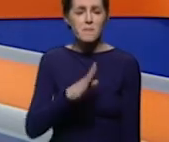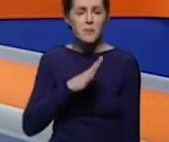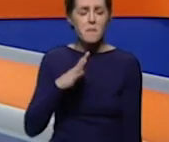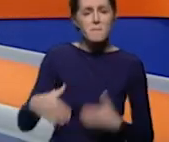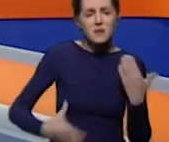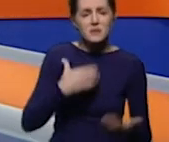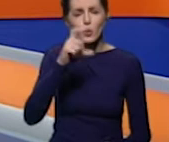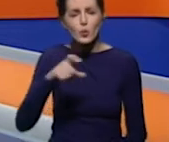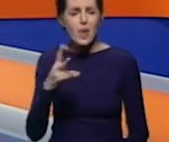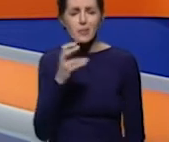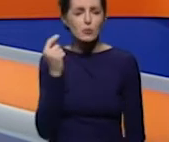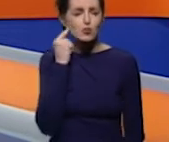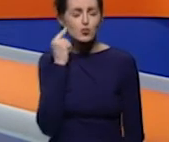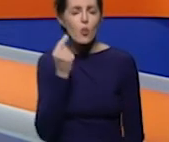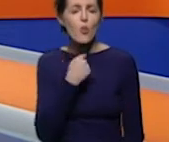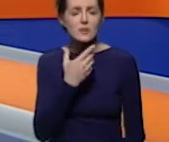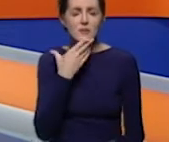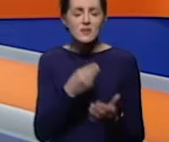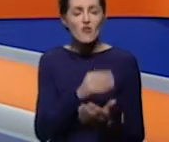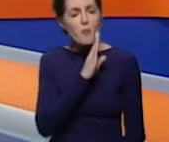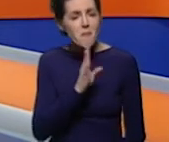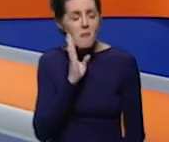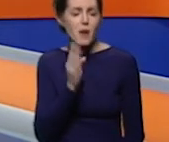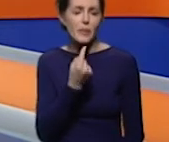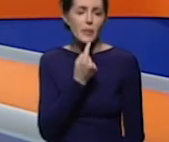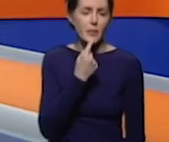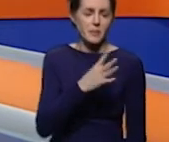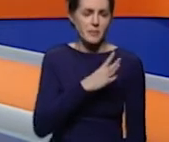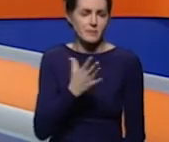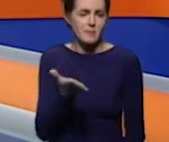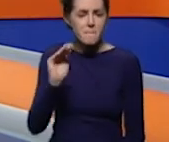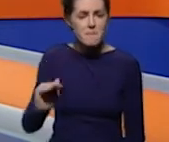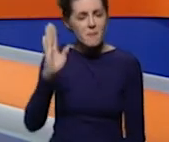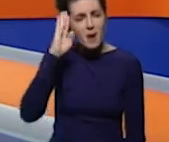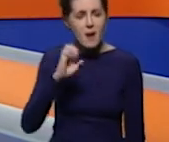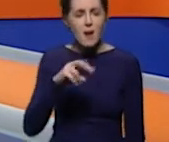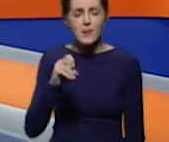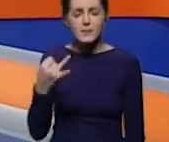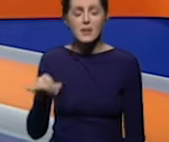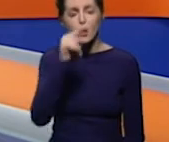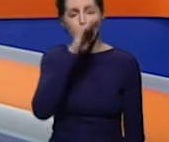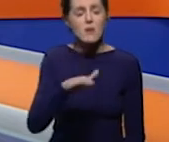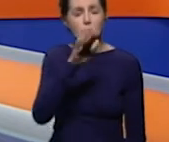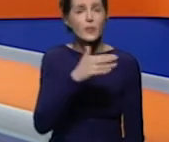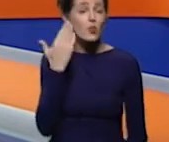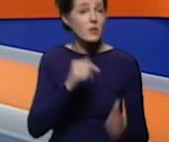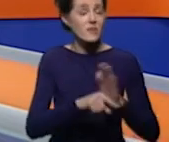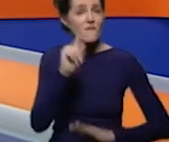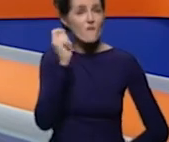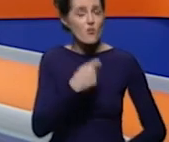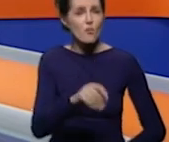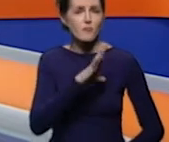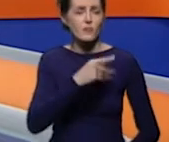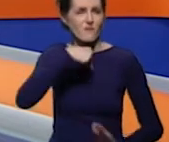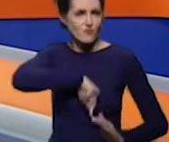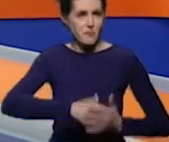та не чув голосу рідної матері. Труднощі спіткали маленького Олексія з Луганщини. Коли почалася війна, він був ще в